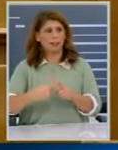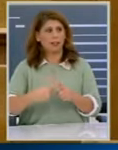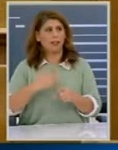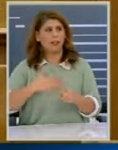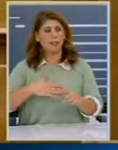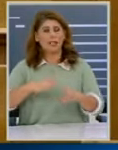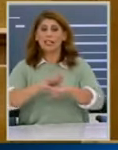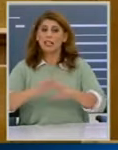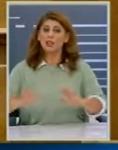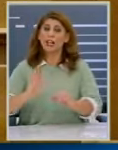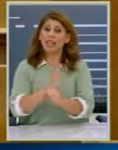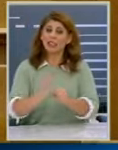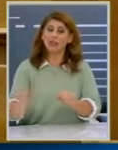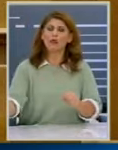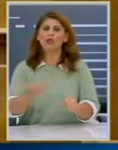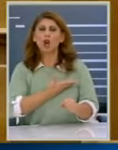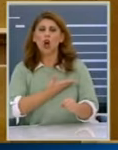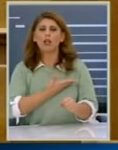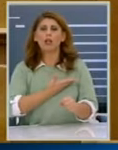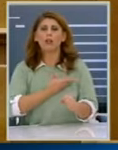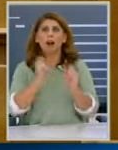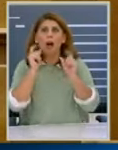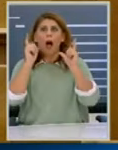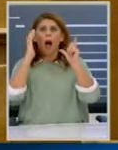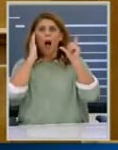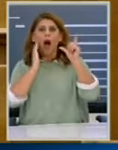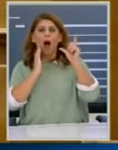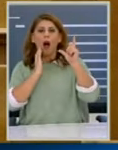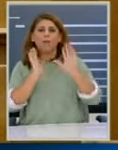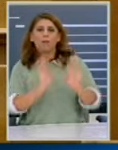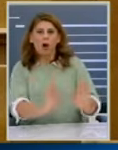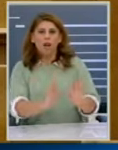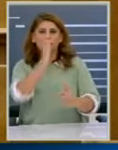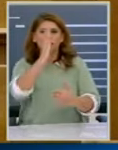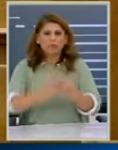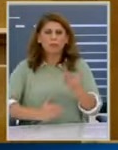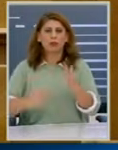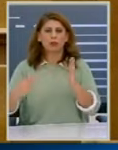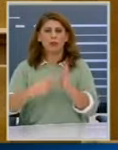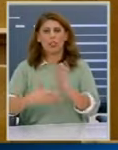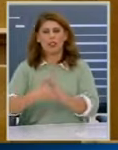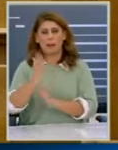καταστροφή, το σοκ και το δέος που άφησαν στη μέση το 2015 ο